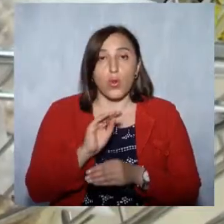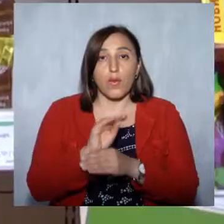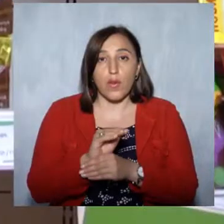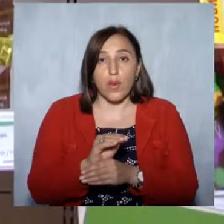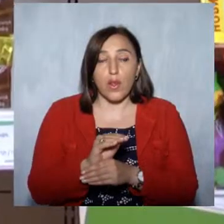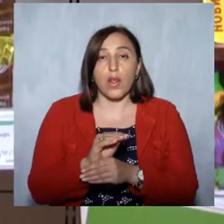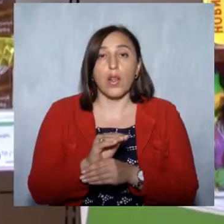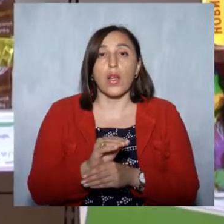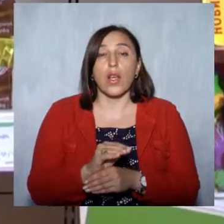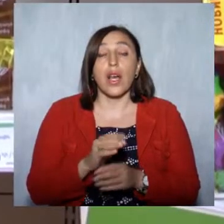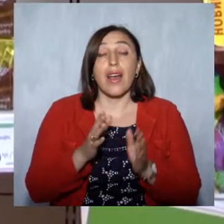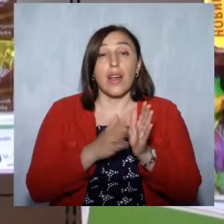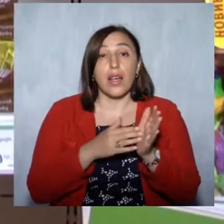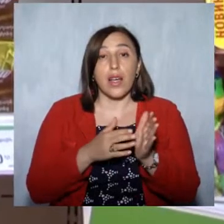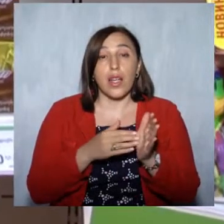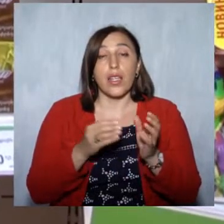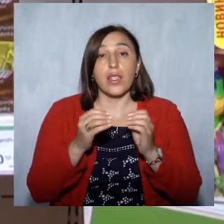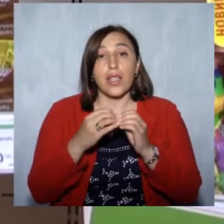51.3%-ով, կարաքը